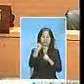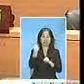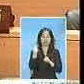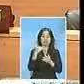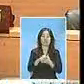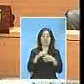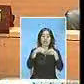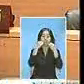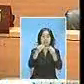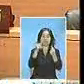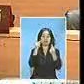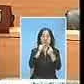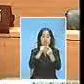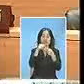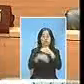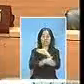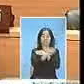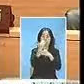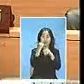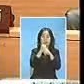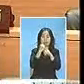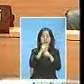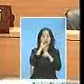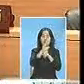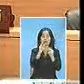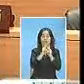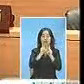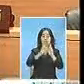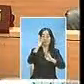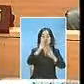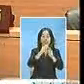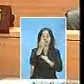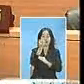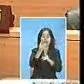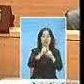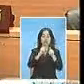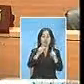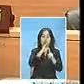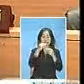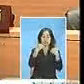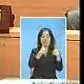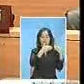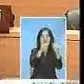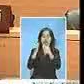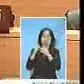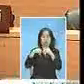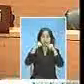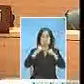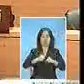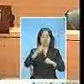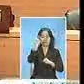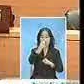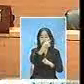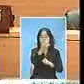และก็ให้โอกาสในการทำหน้าที่ของกรรมธิการส่วนใหญ่แต่ก็จะไปพาดพิงว่าการลงมติของใครเป็นอย่างไรนั้